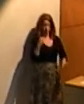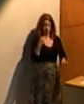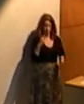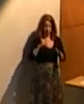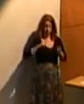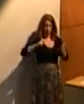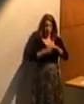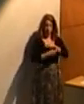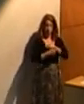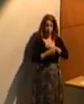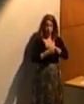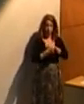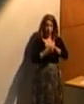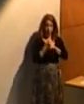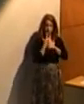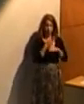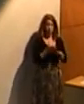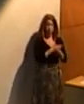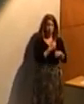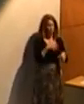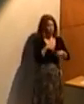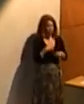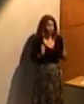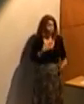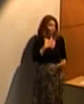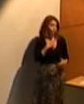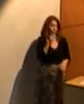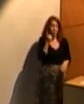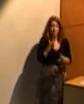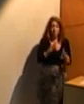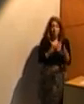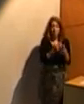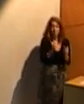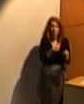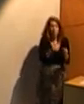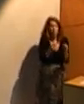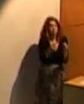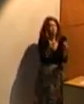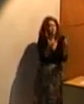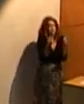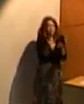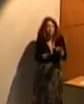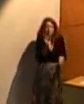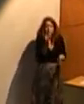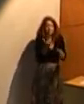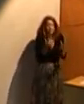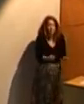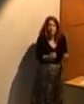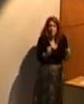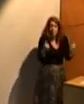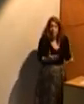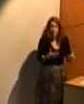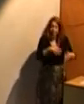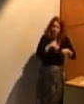qu'on n'accepte plus notre vulnérabilité est ce que nous sommes dans notre intimité vulnérables et je crois que c'est ça qui est extrêmement important car un effet